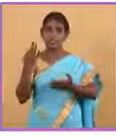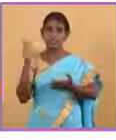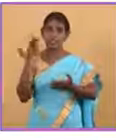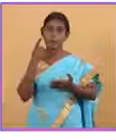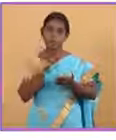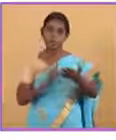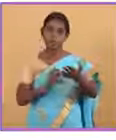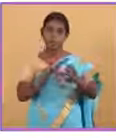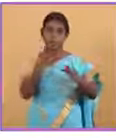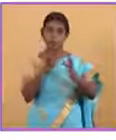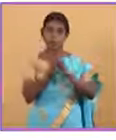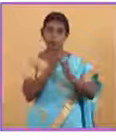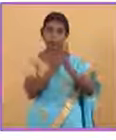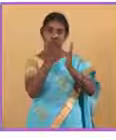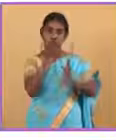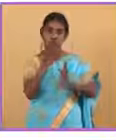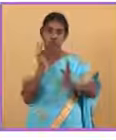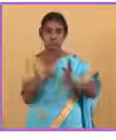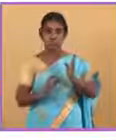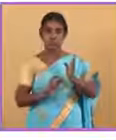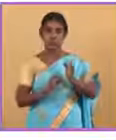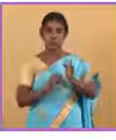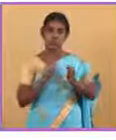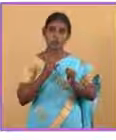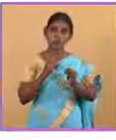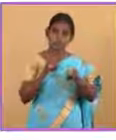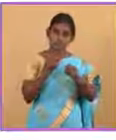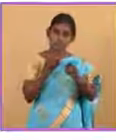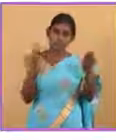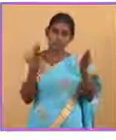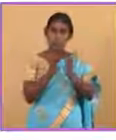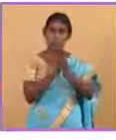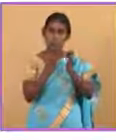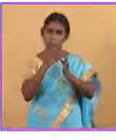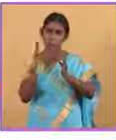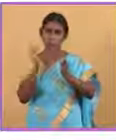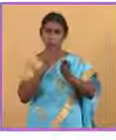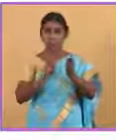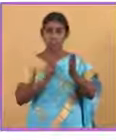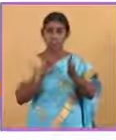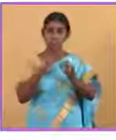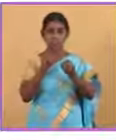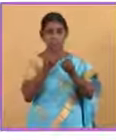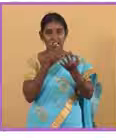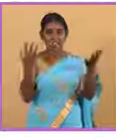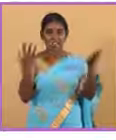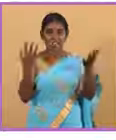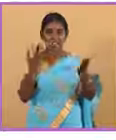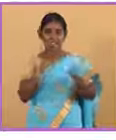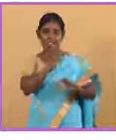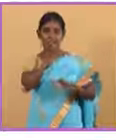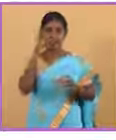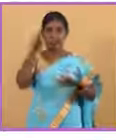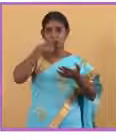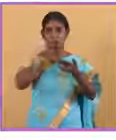அது மட்டுமில்லாமல் இதழாசிரியர், உரையாசிரியர், தொகுப்பாசிரியர் என பன்முகத்தன்மை கொண்டவர்.